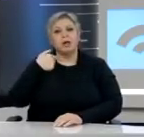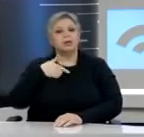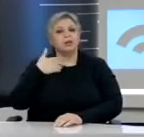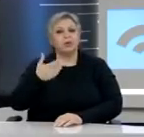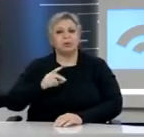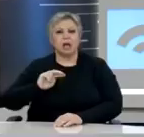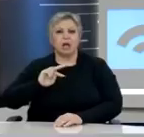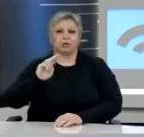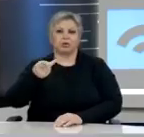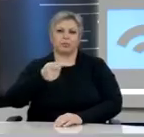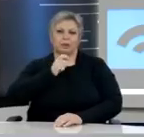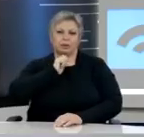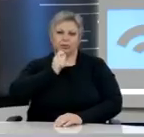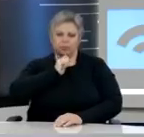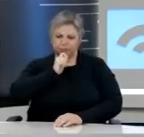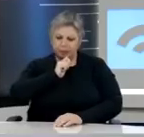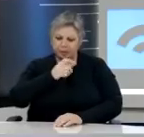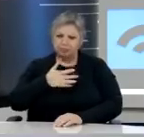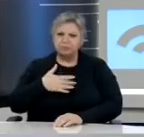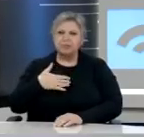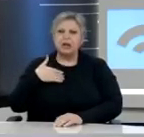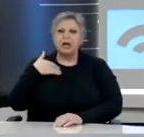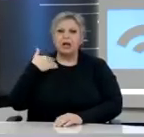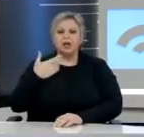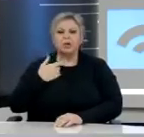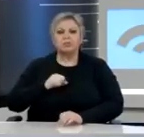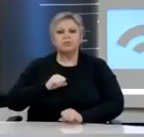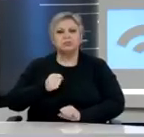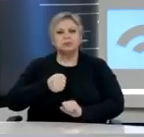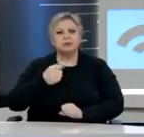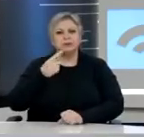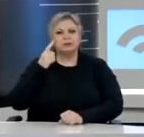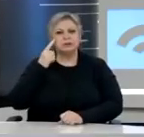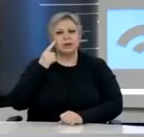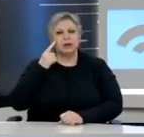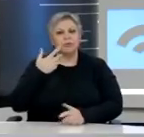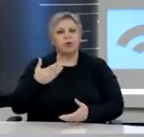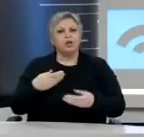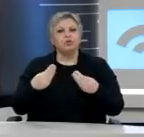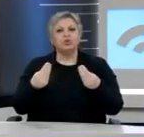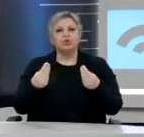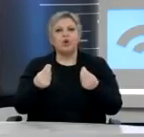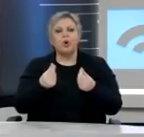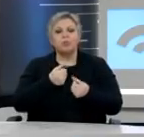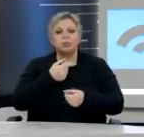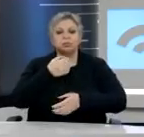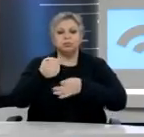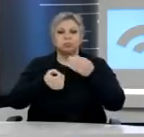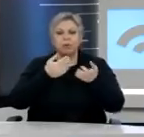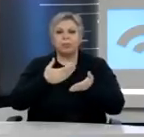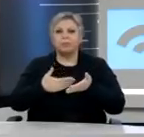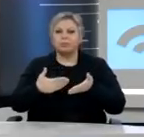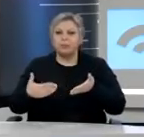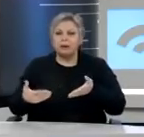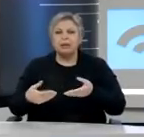Προσπάθησα να διακρίνω τόσο τα επιχειρήματα όσο και το στυλ της ομιλίας που έχει